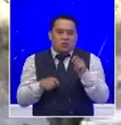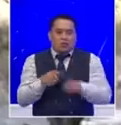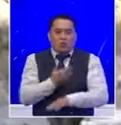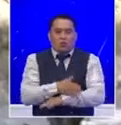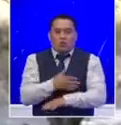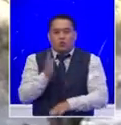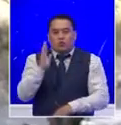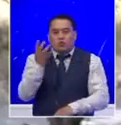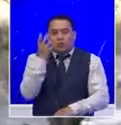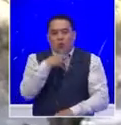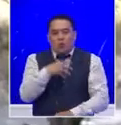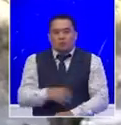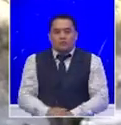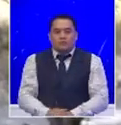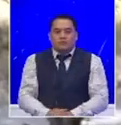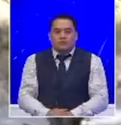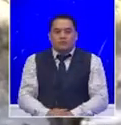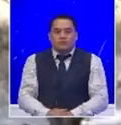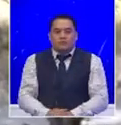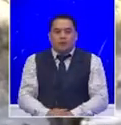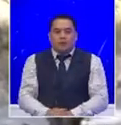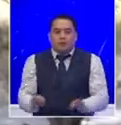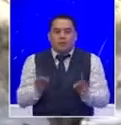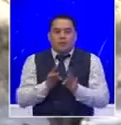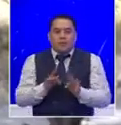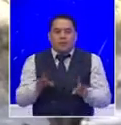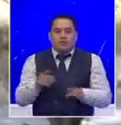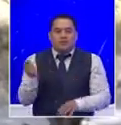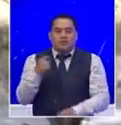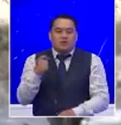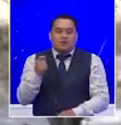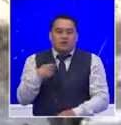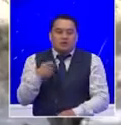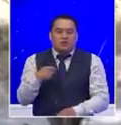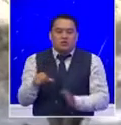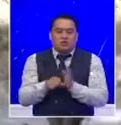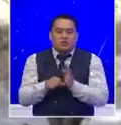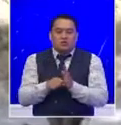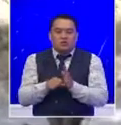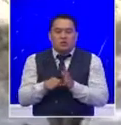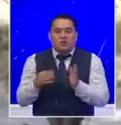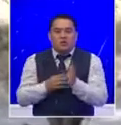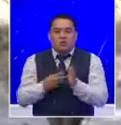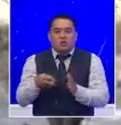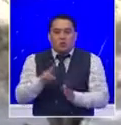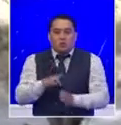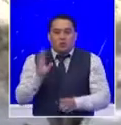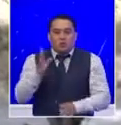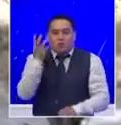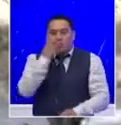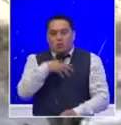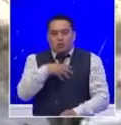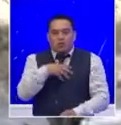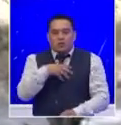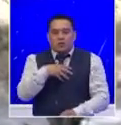улице будет тепло. В праздничные выходные дни 6 по 9 июля будет теплая